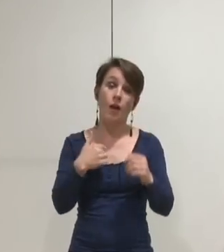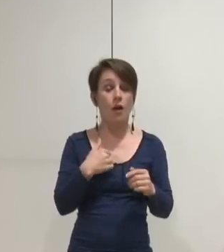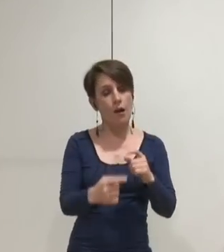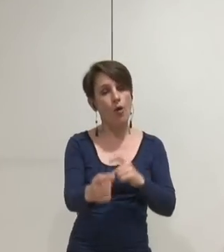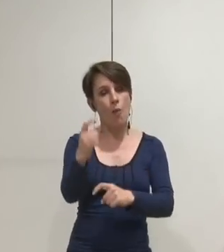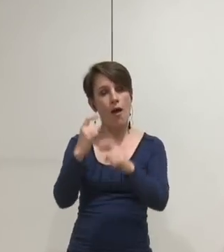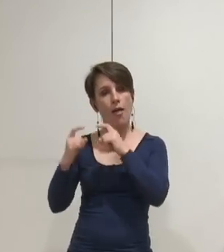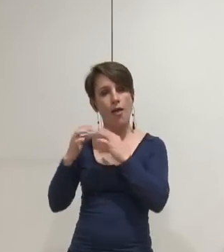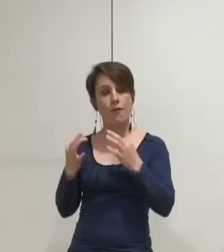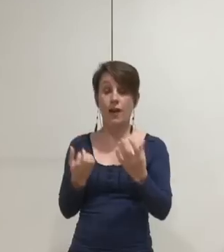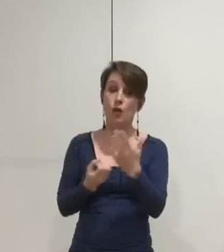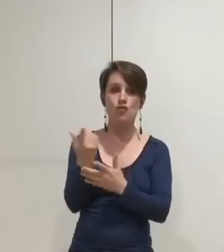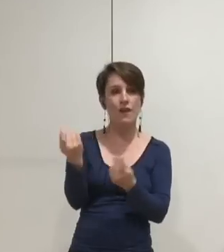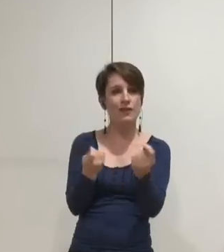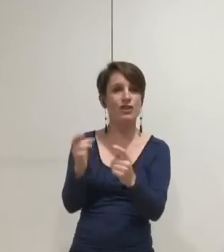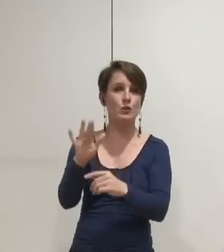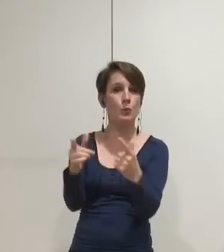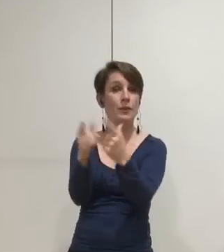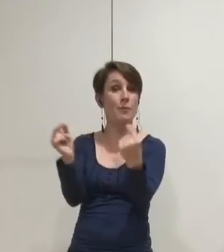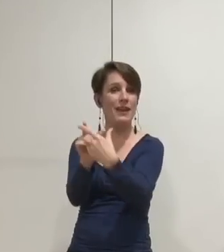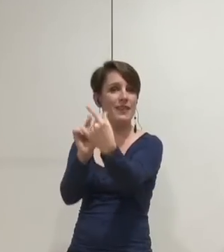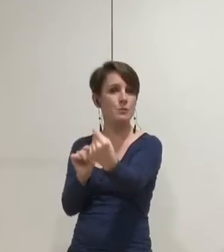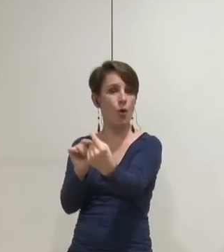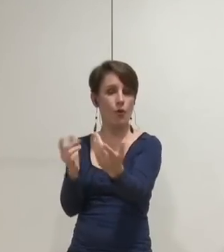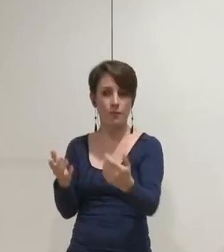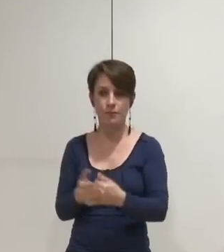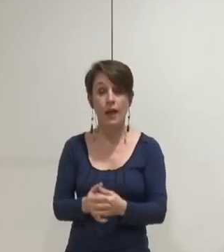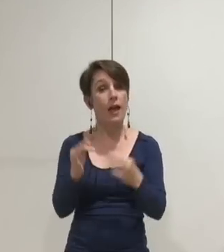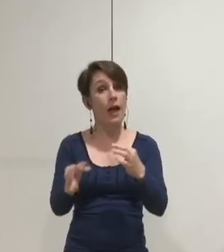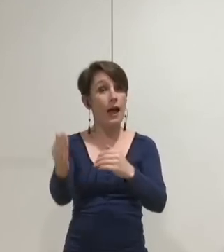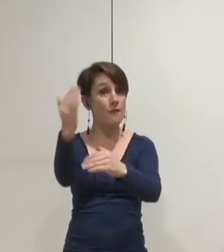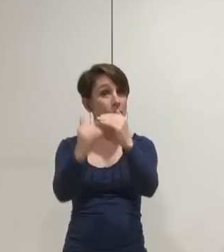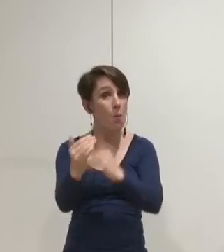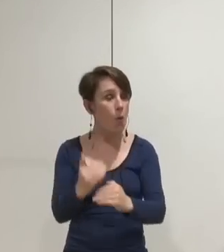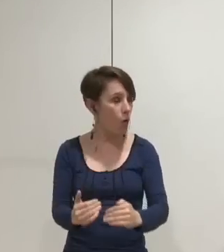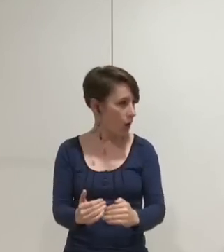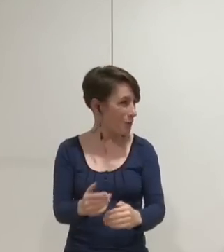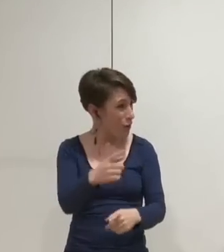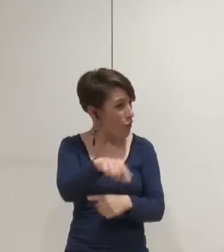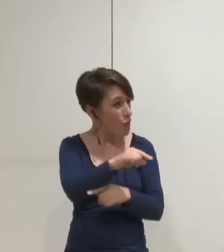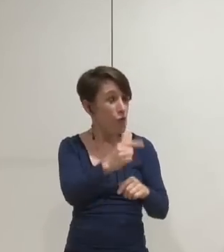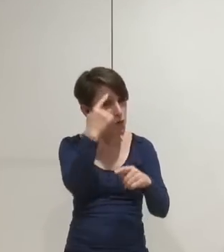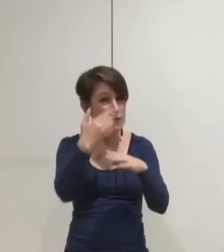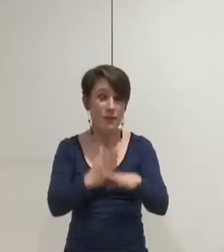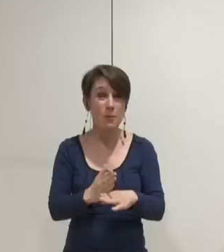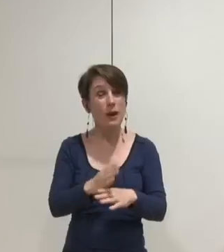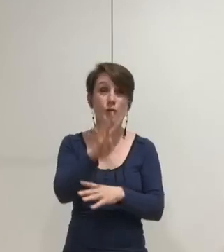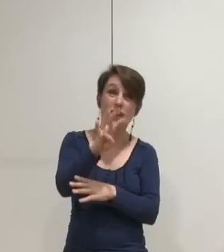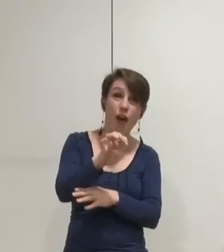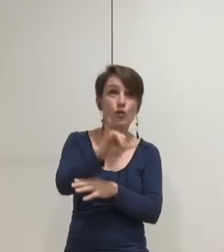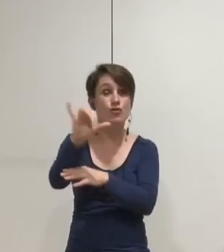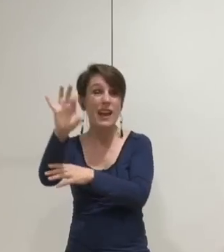Ville de Grenoble alors en terme de programmation nous sommes quand même assez loin du compte vous aviez prévu 40 à 50